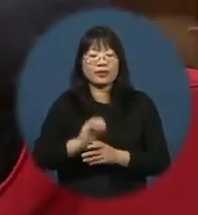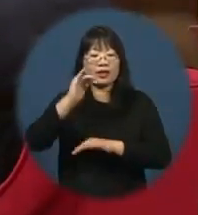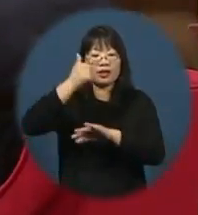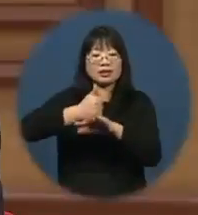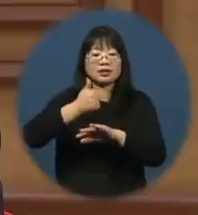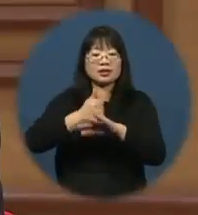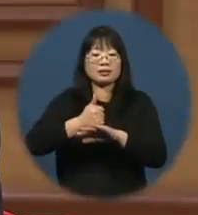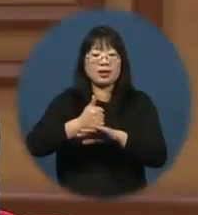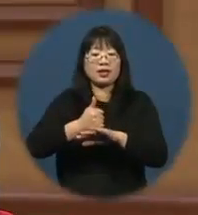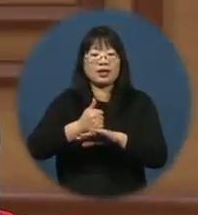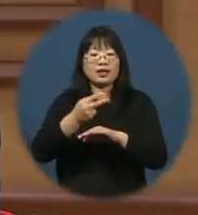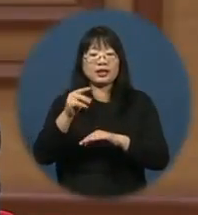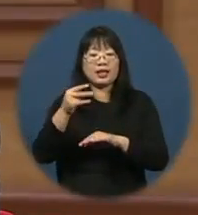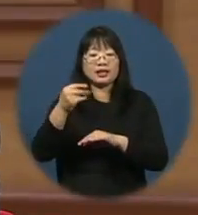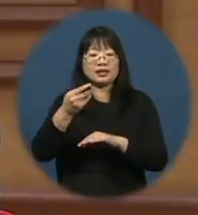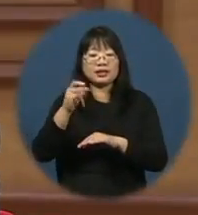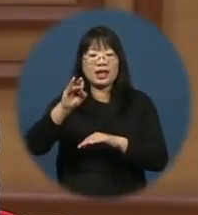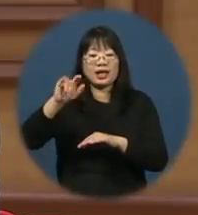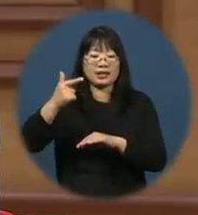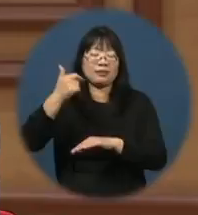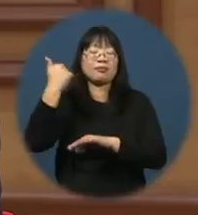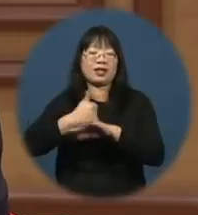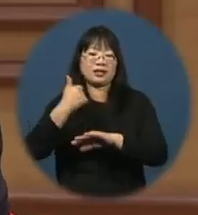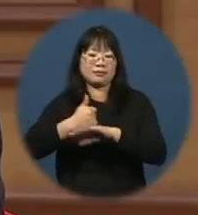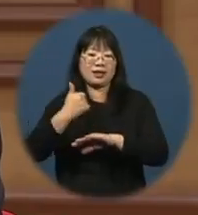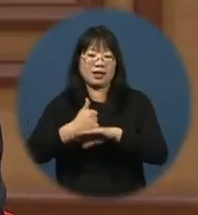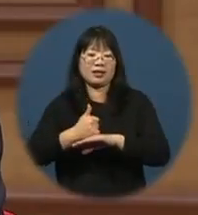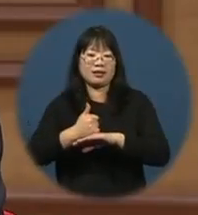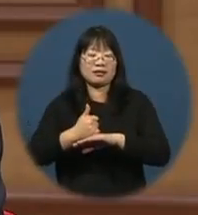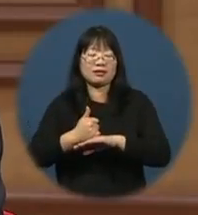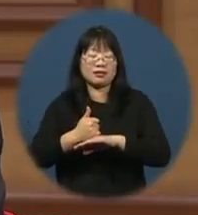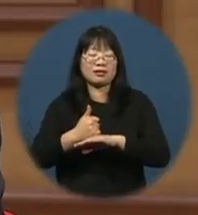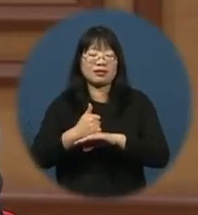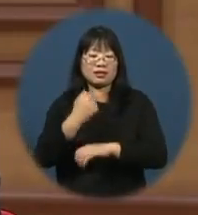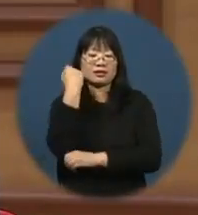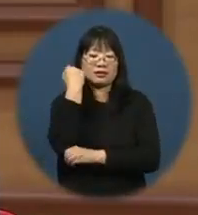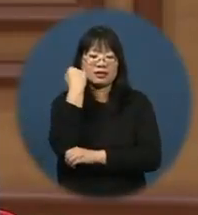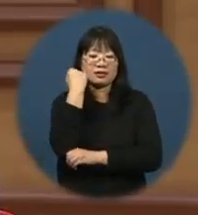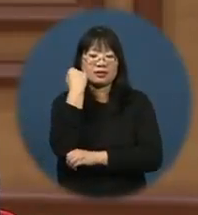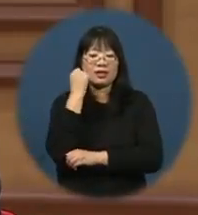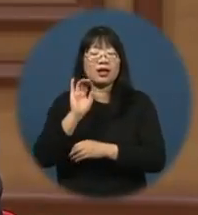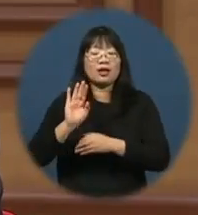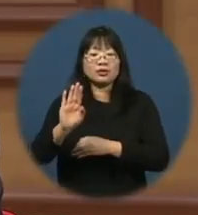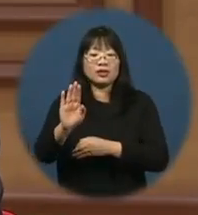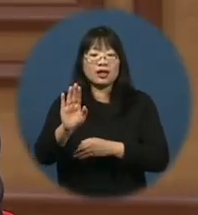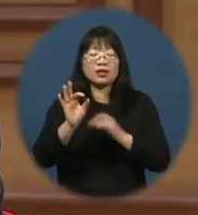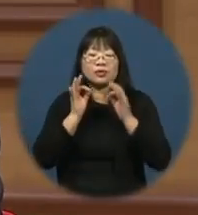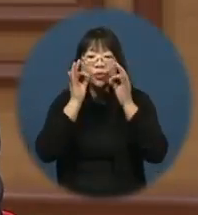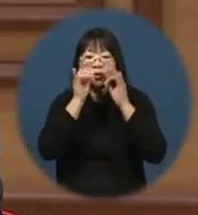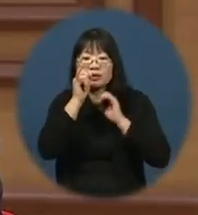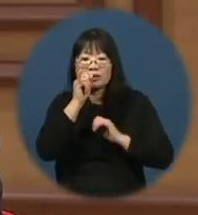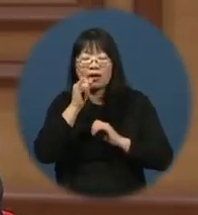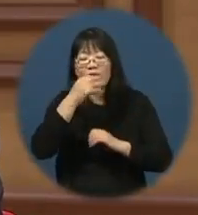마지막 보루, 즉 데드라인이라는 그런 이야기가 되겠습니다. 그때까지 노력하지 않으면은 그 위에 아무리 노력을 해봐도